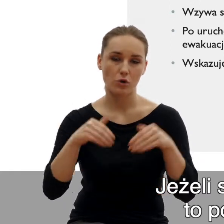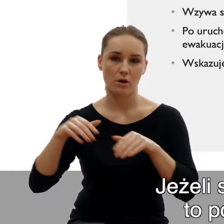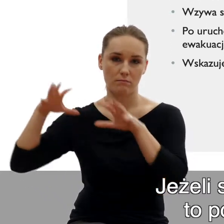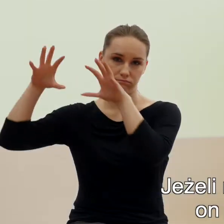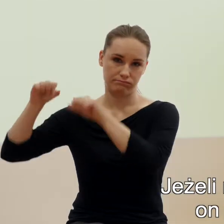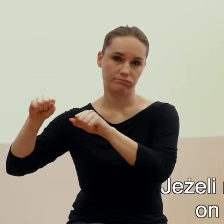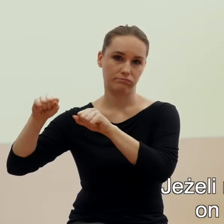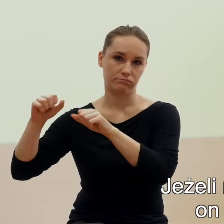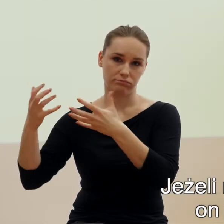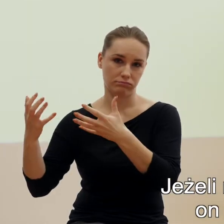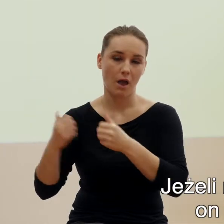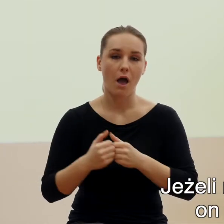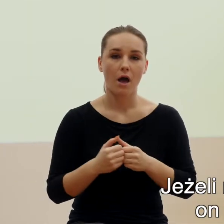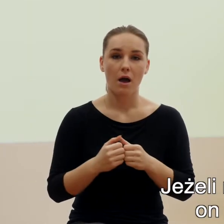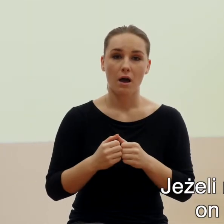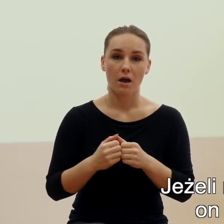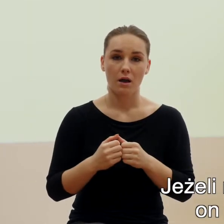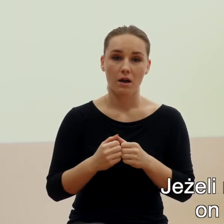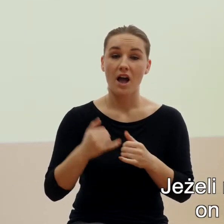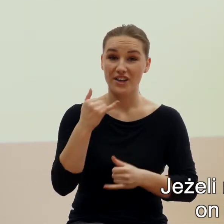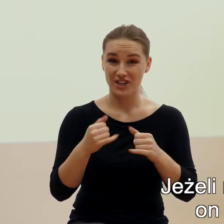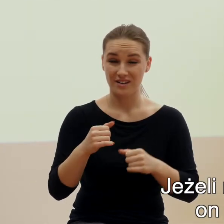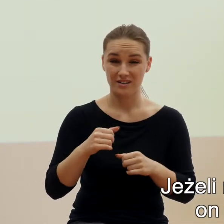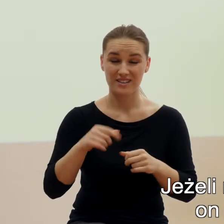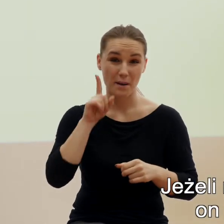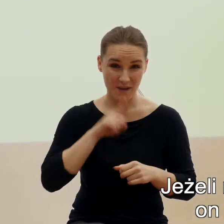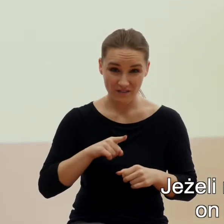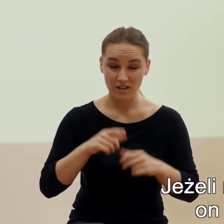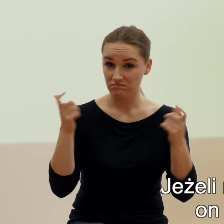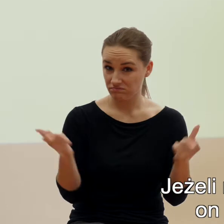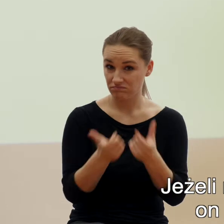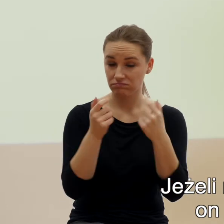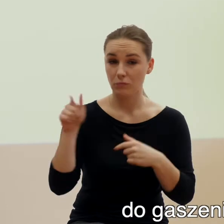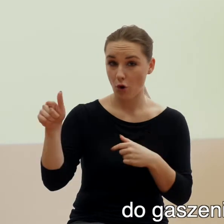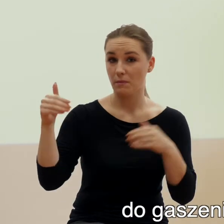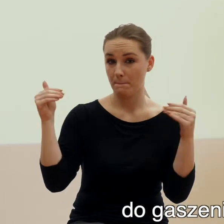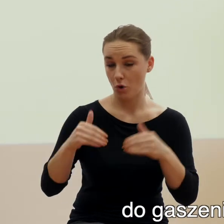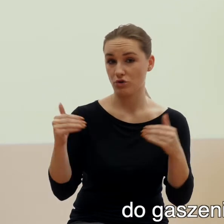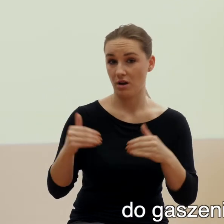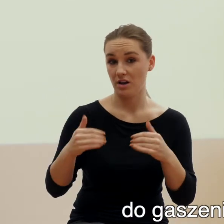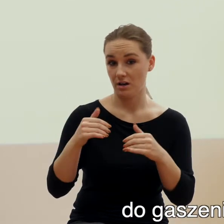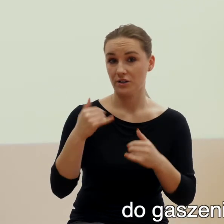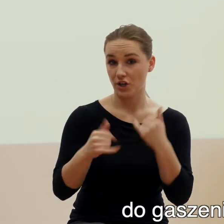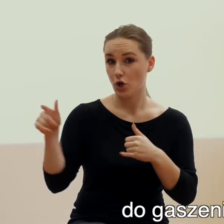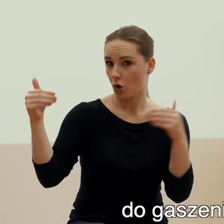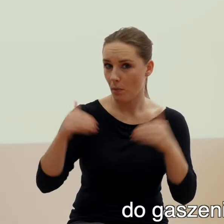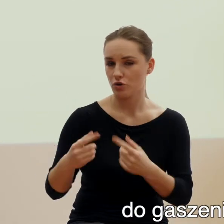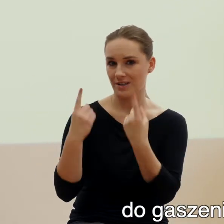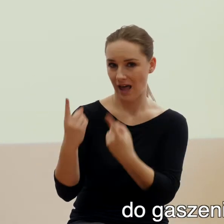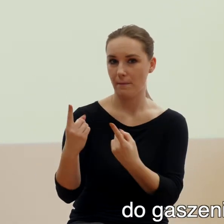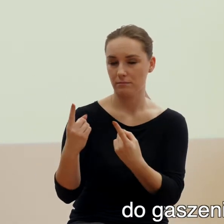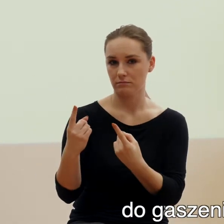ten alarm. Jeżeli rzeczywiście następuje zagrożenie, on przystąpi, jeżeli to jest możliwe, jeżeli to jest w jego mocy, do